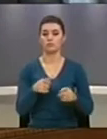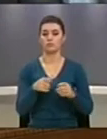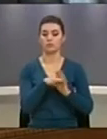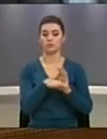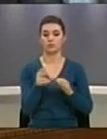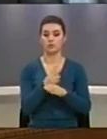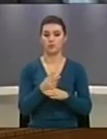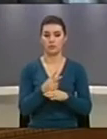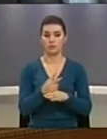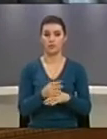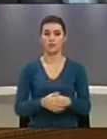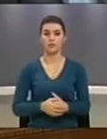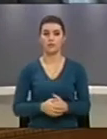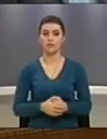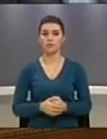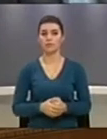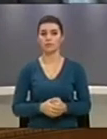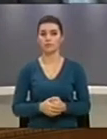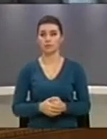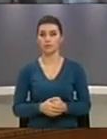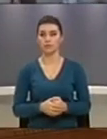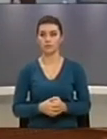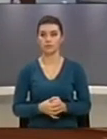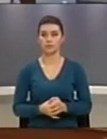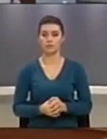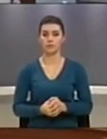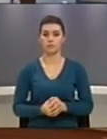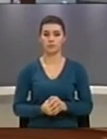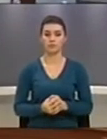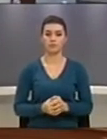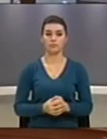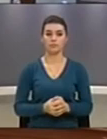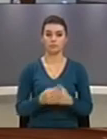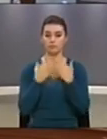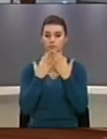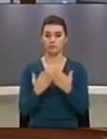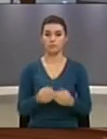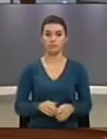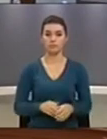publike të nivelit qendror. I faleminderit. Faleminderit